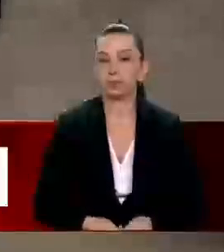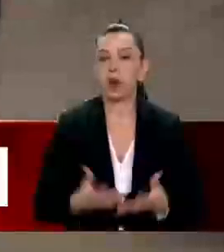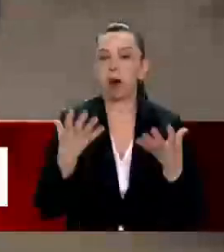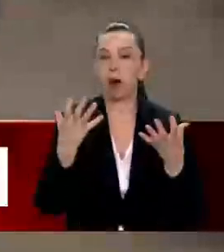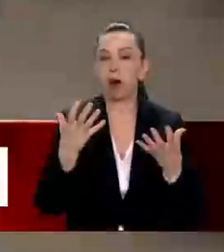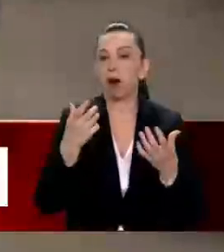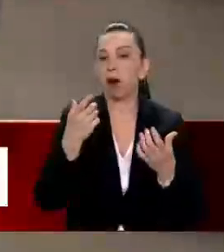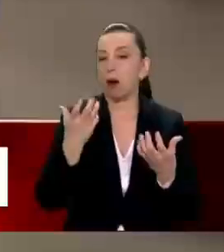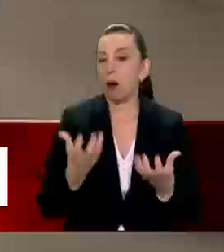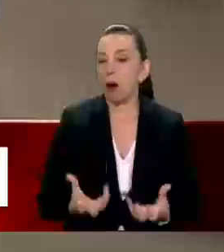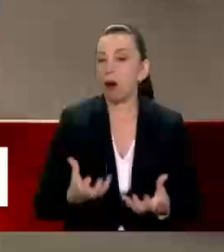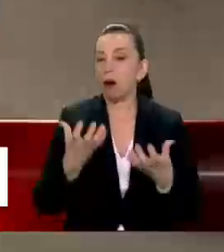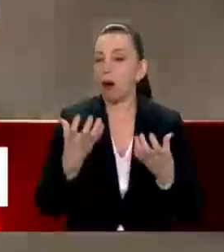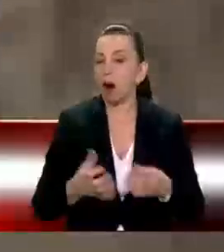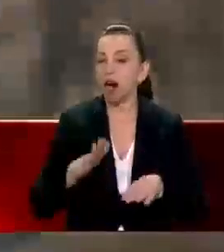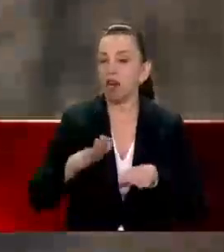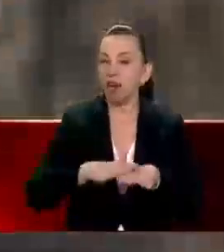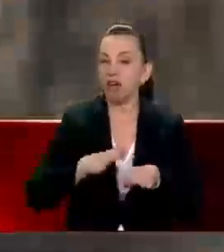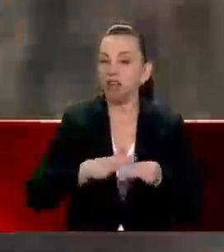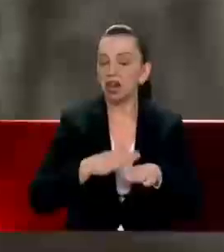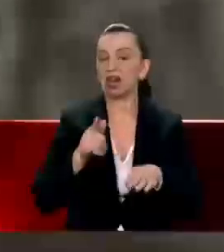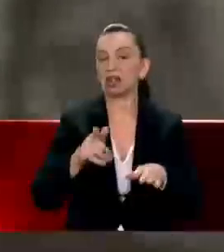Ağır ağır santim santim çökmeye başladı.